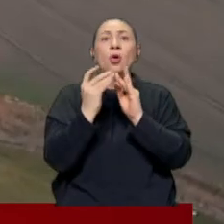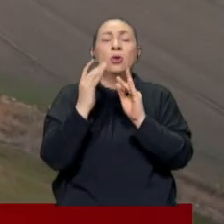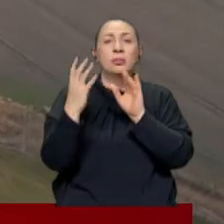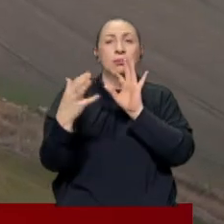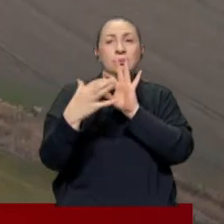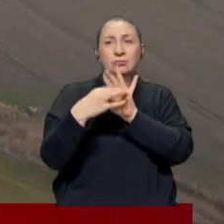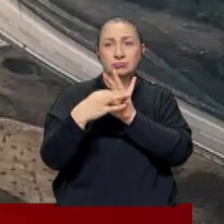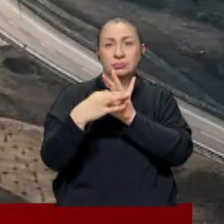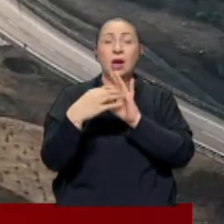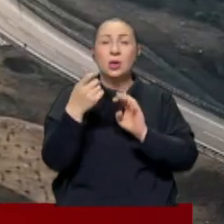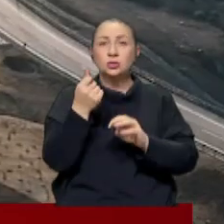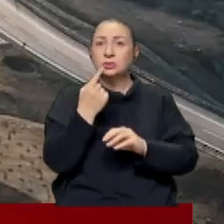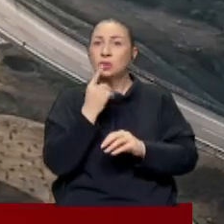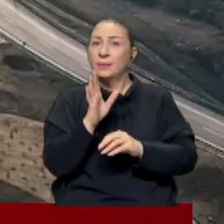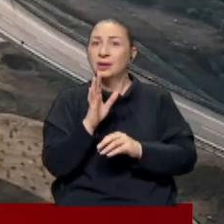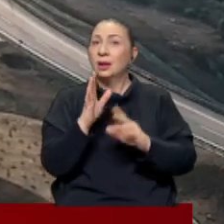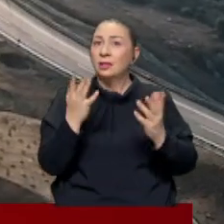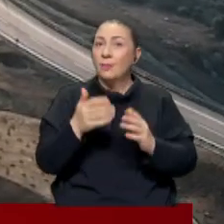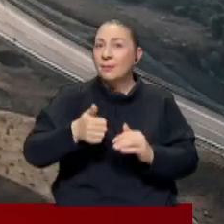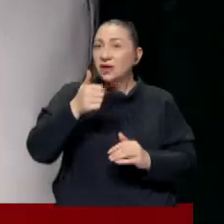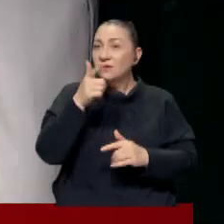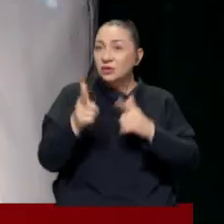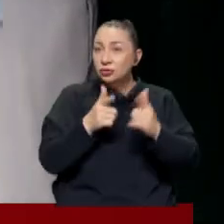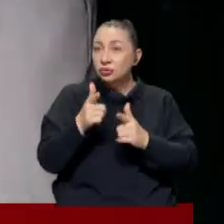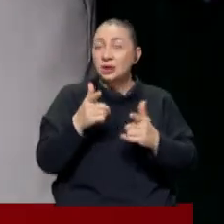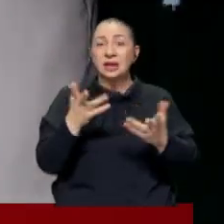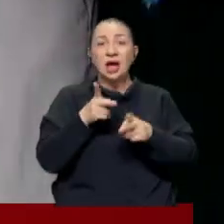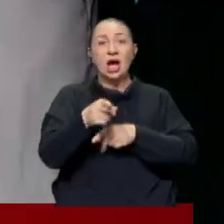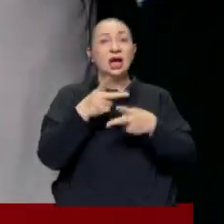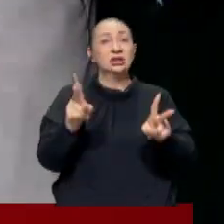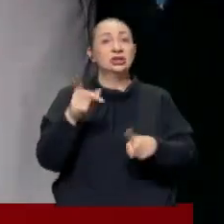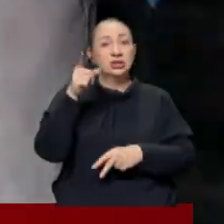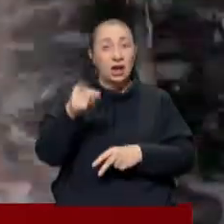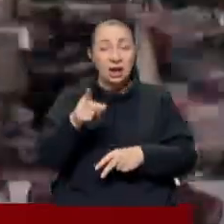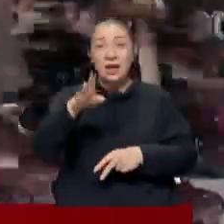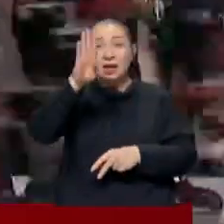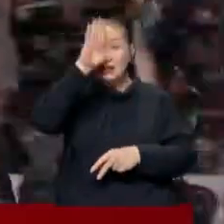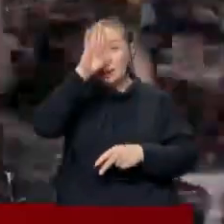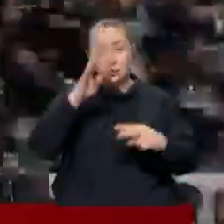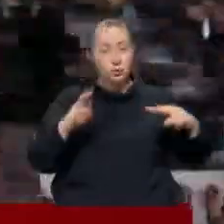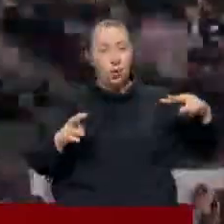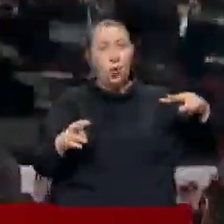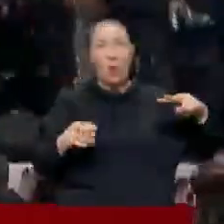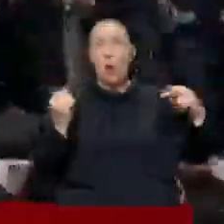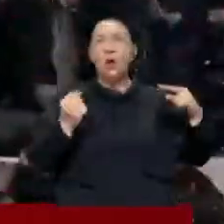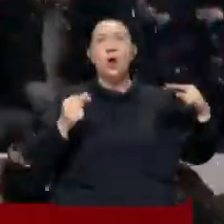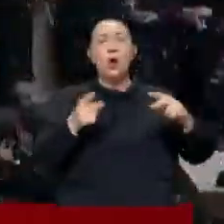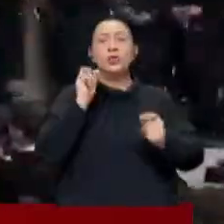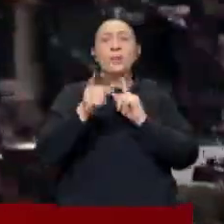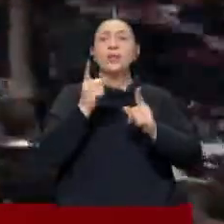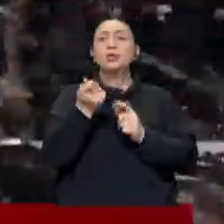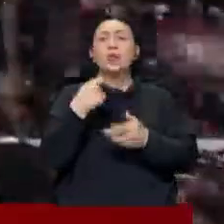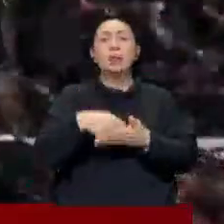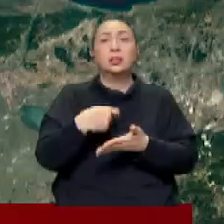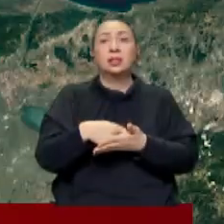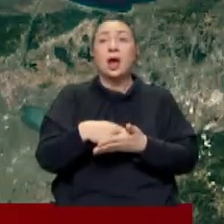bağlanıyor. Ama ücretinden bahsedilmedi. Ne bakanın videosunda ne de açılış töreninde. İstanbul'dan gelen sürücülerin girdiği bu otoyol